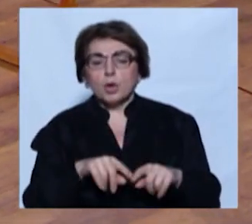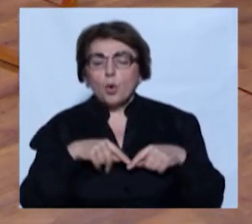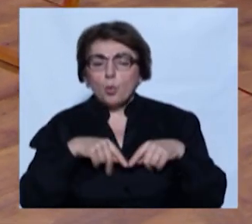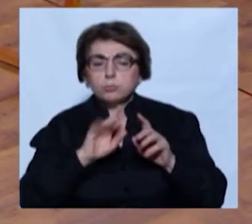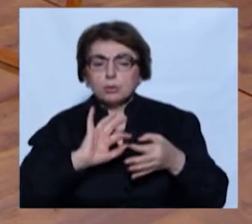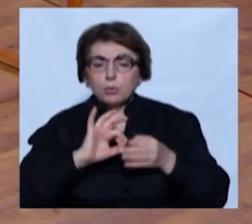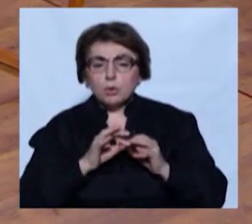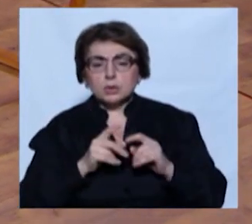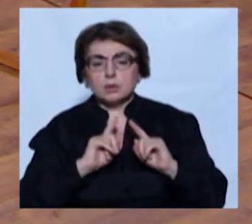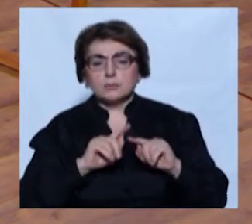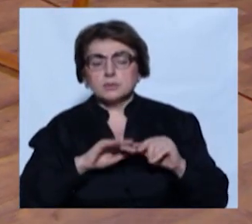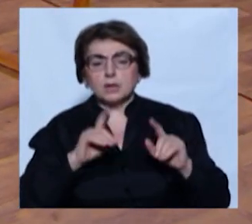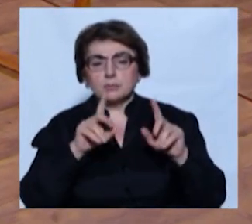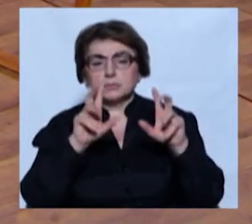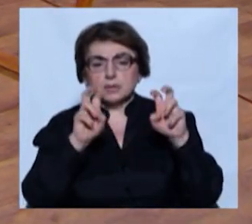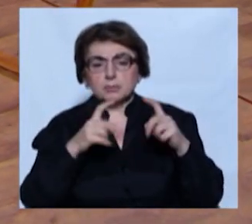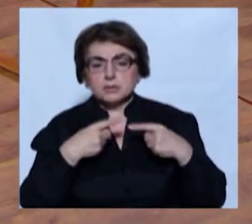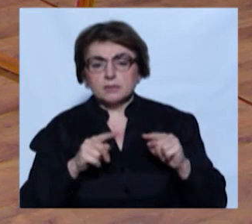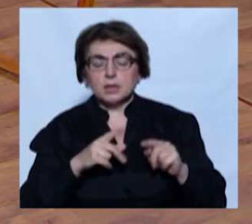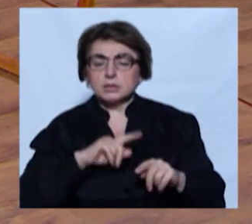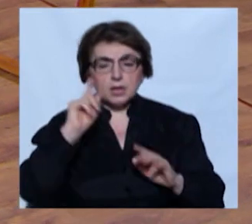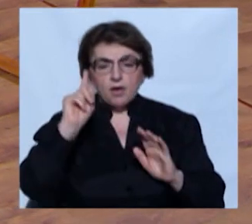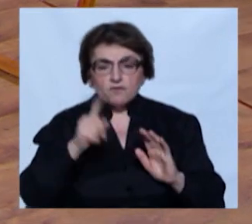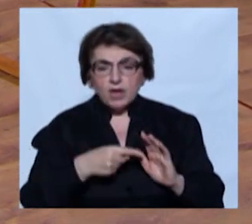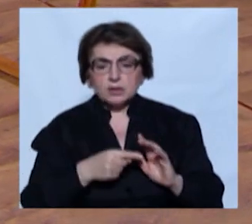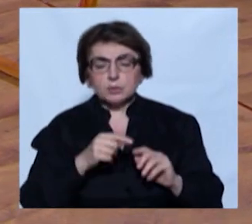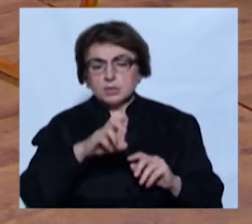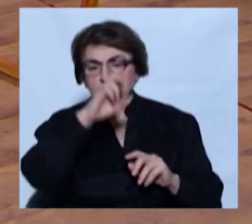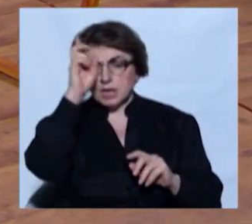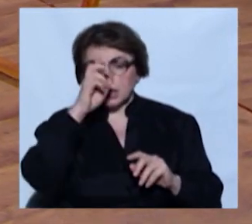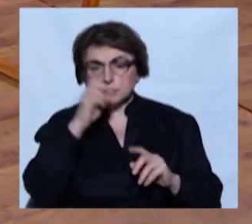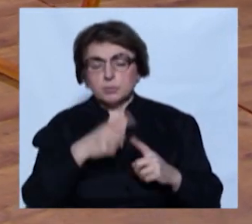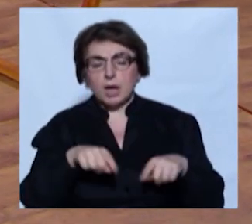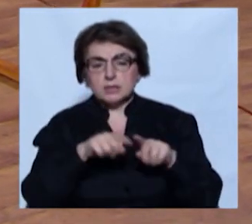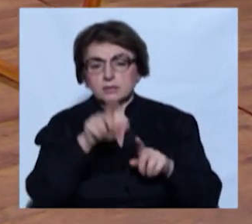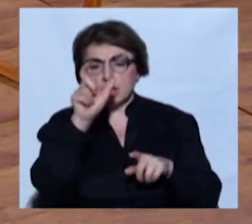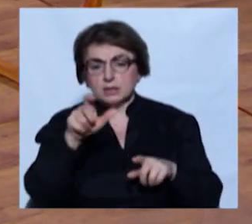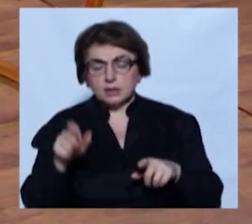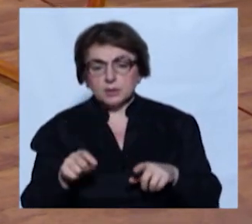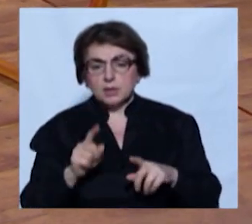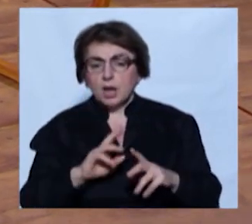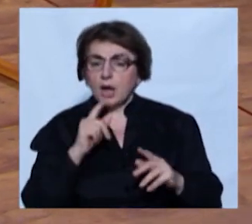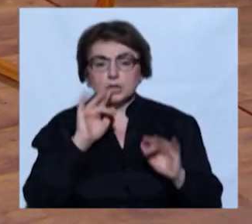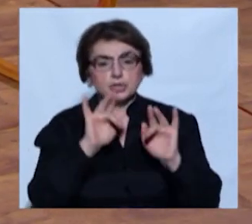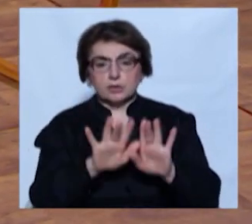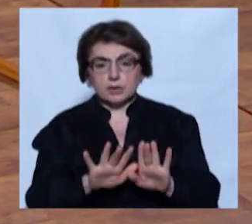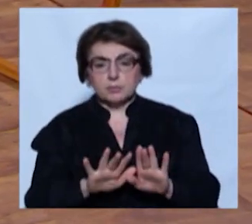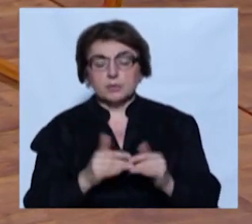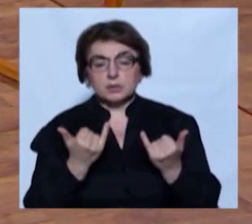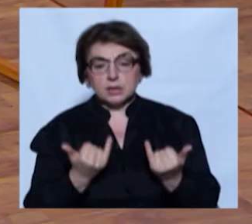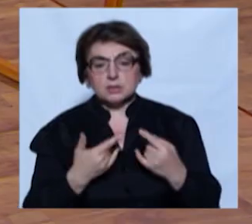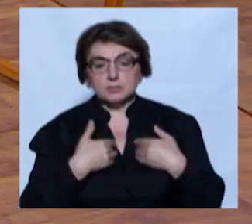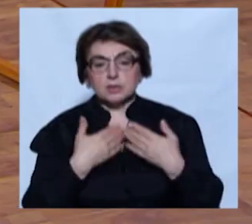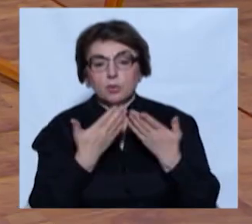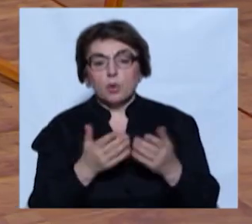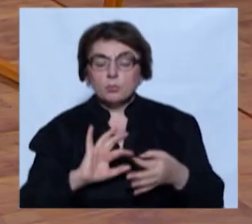ამ საკითხს გარდა იმისა, რომ ეს არის ვალდებულება ერთგვარი სახელმწიფოების და ადამიანების მხრიდან, არ შევხებივართ. სწორედ დღეს მე